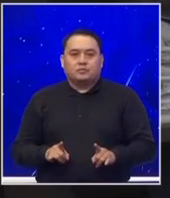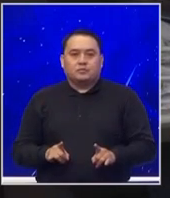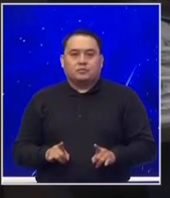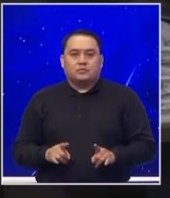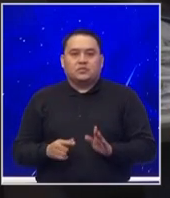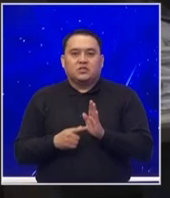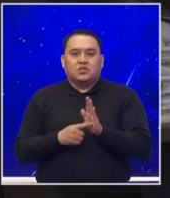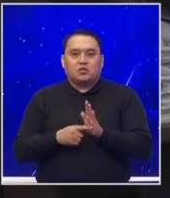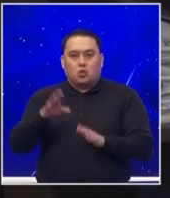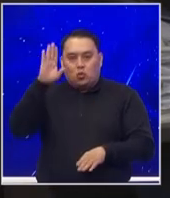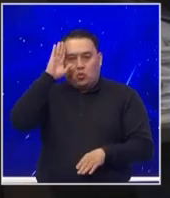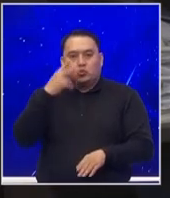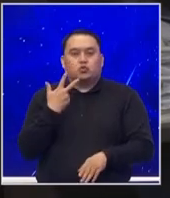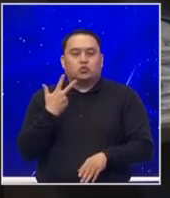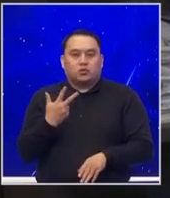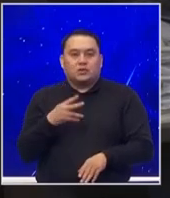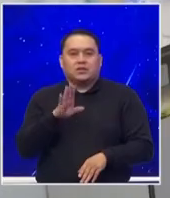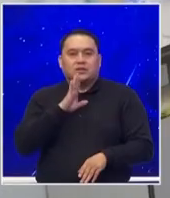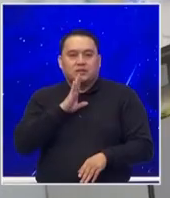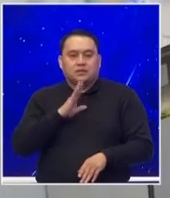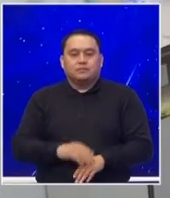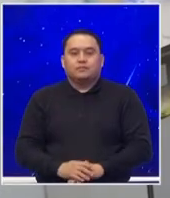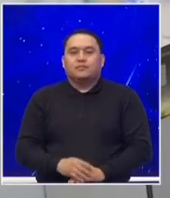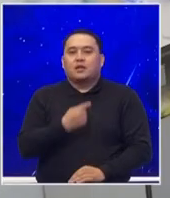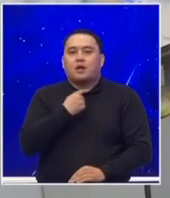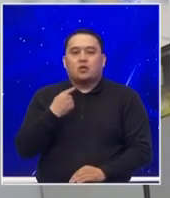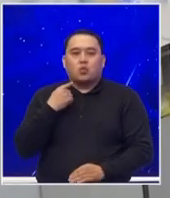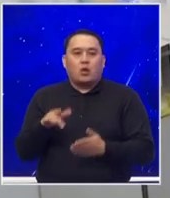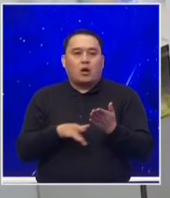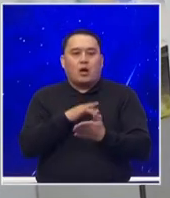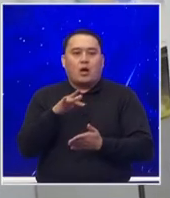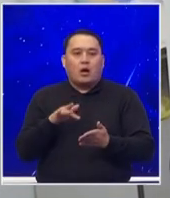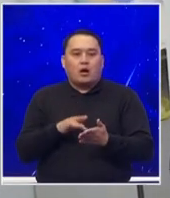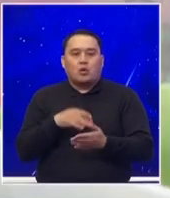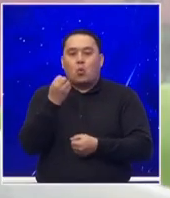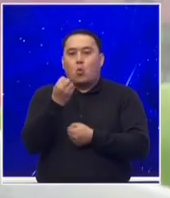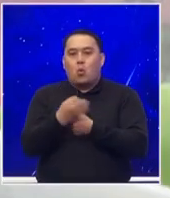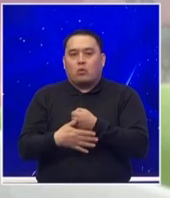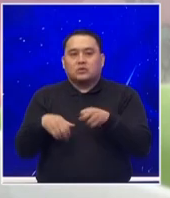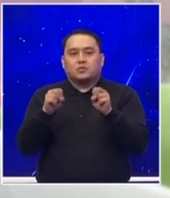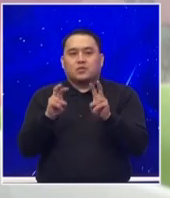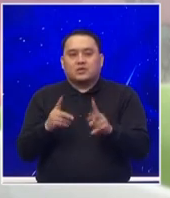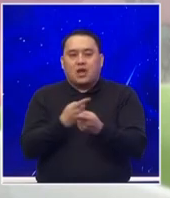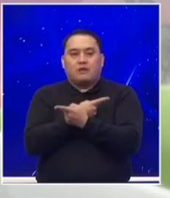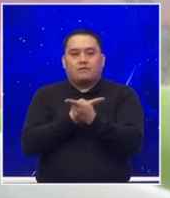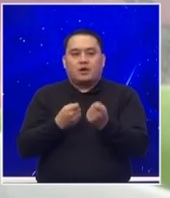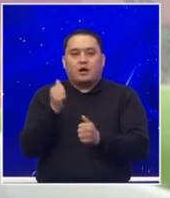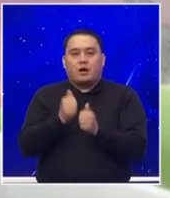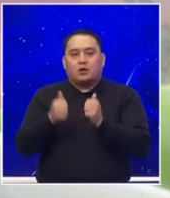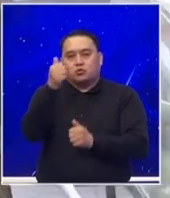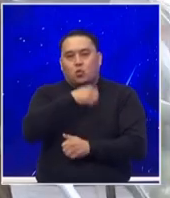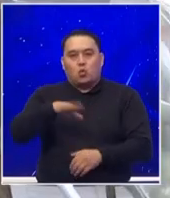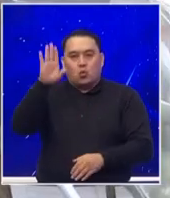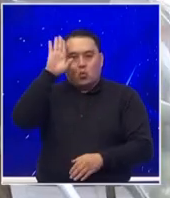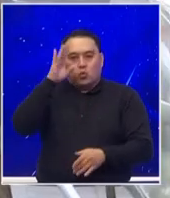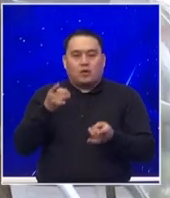Оның 7 ұл бала, 3 қыз бала. Талдықорғандағы облыстық перинаталды орталық мамандарының мәліметінше, жыл сайын ұл балалар